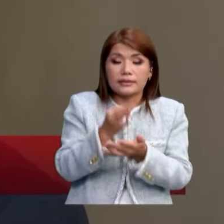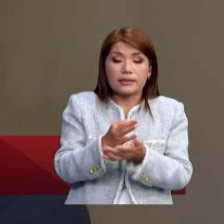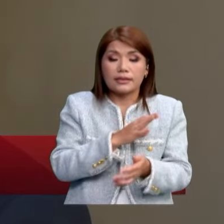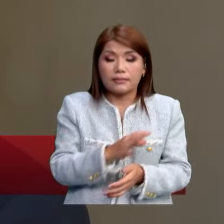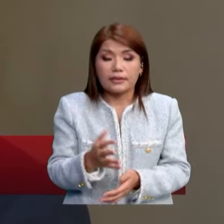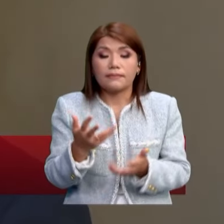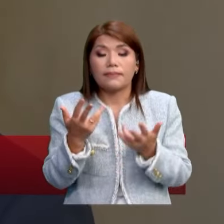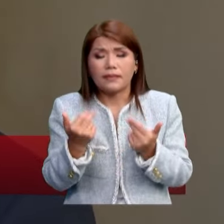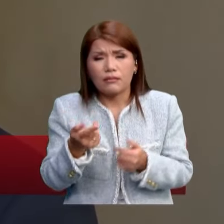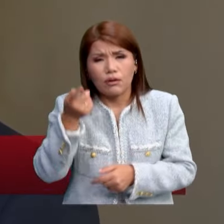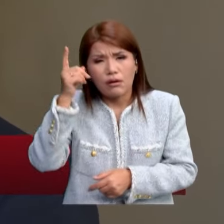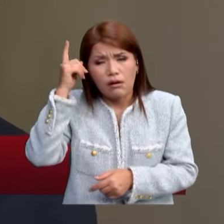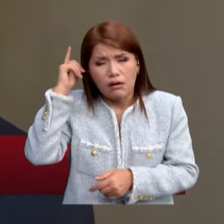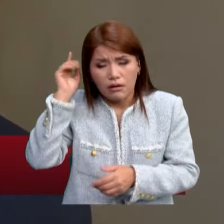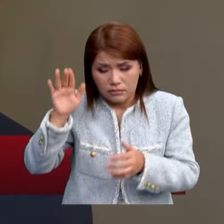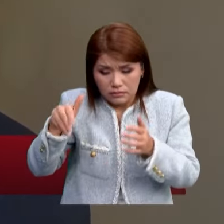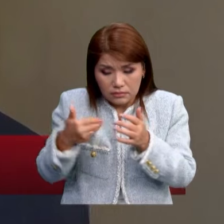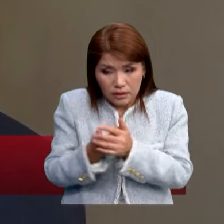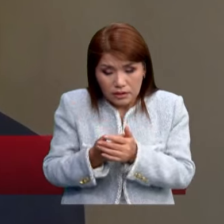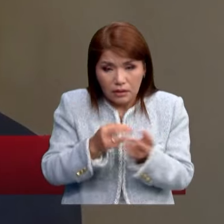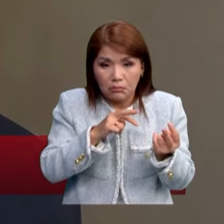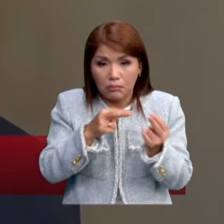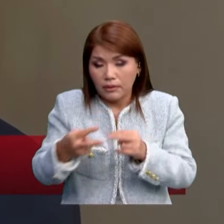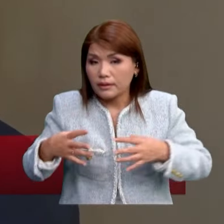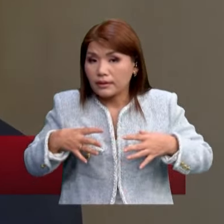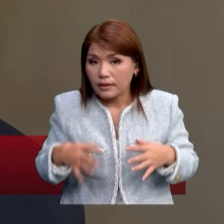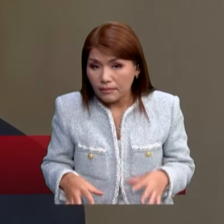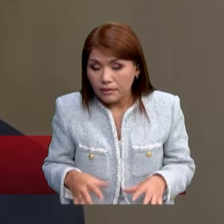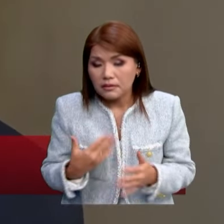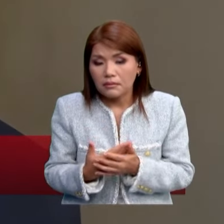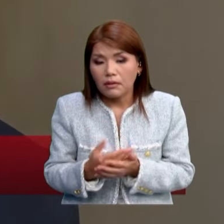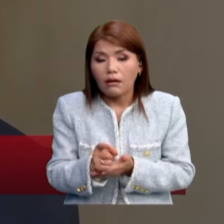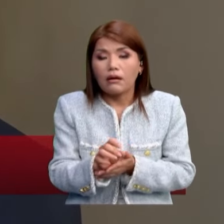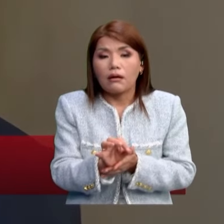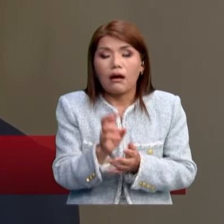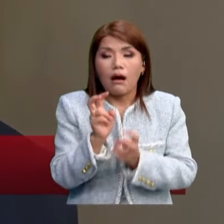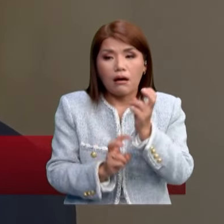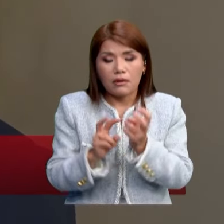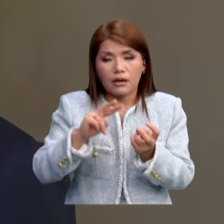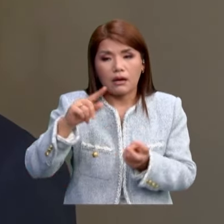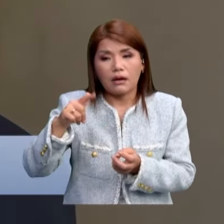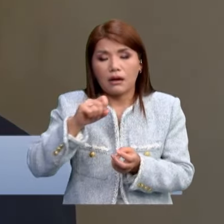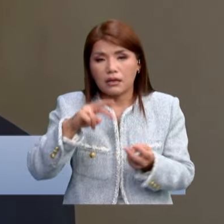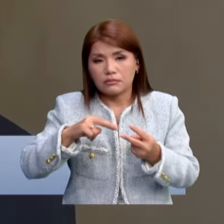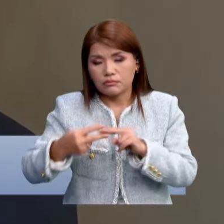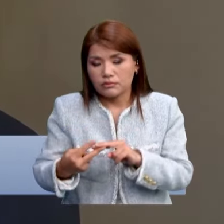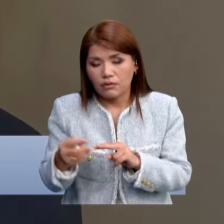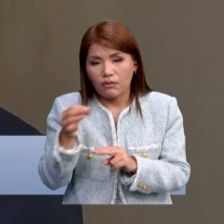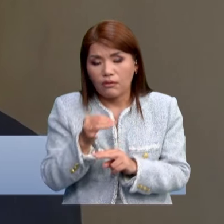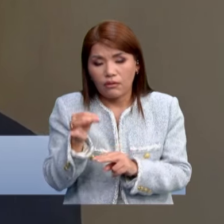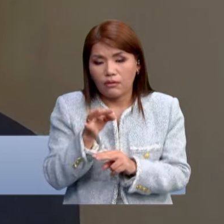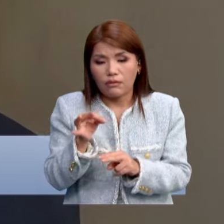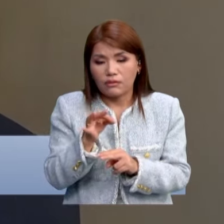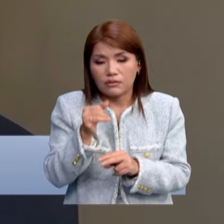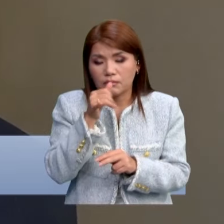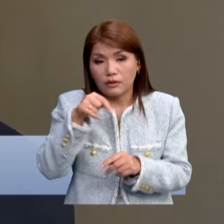что не делалось годами, мы сейчас конкретно говорим о переходе комбината на газ, о газификации.